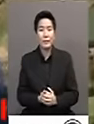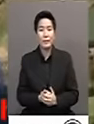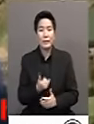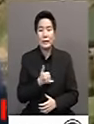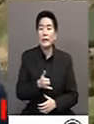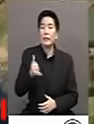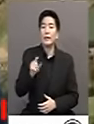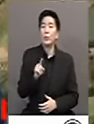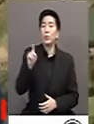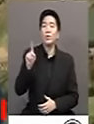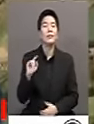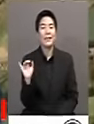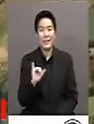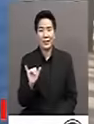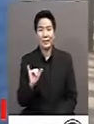ยังค่ะ